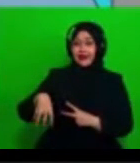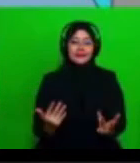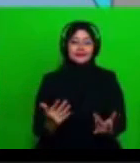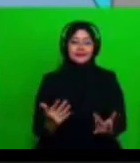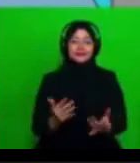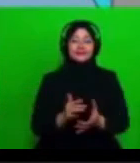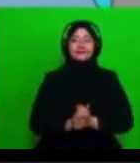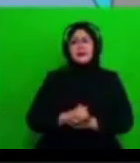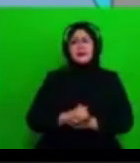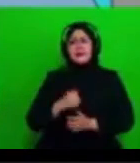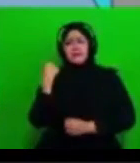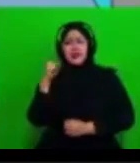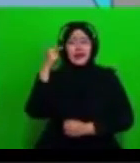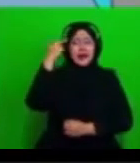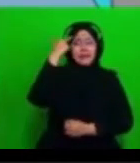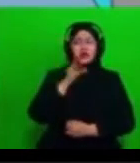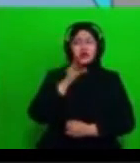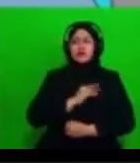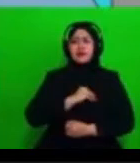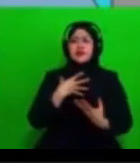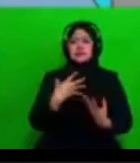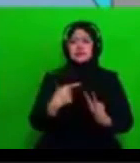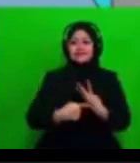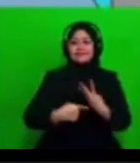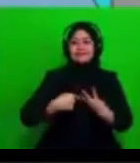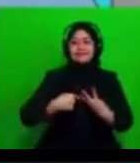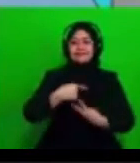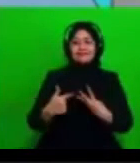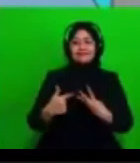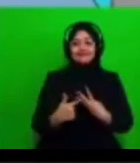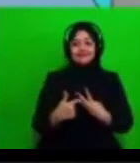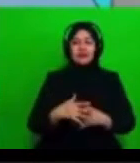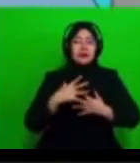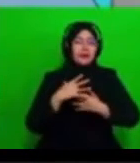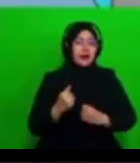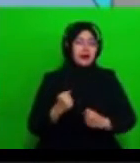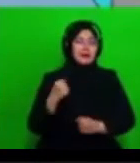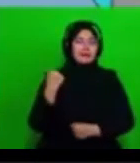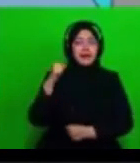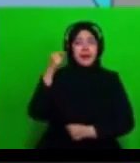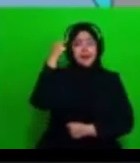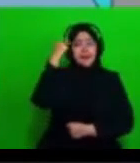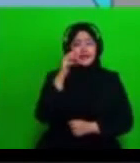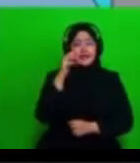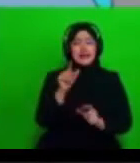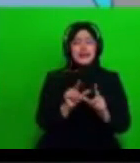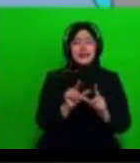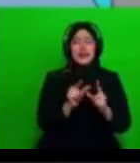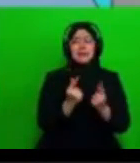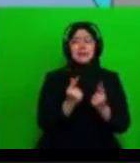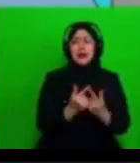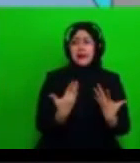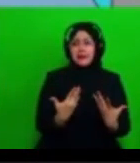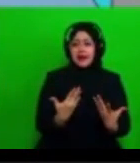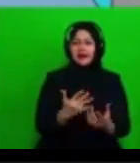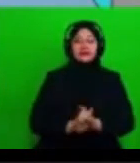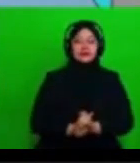Dalam konteks merdeka belajar, tentu harapan kita merdeka belajar di satuan pendidikan